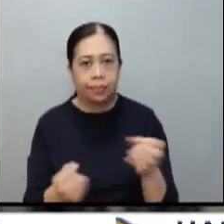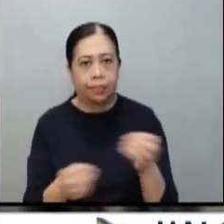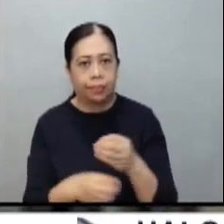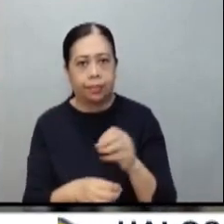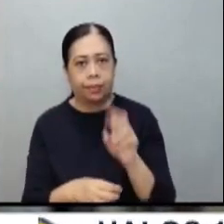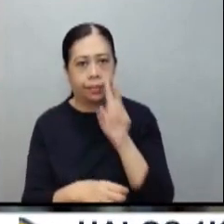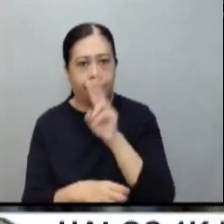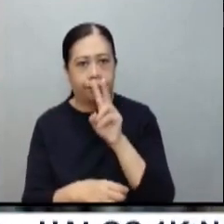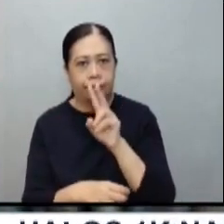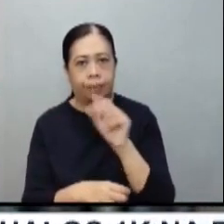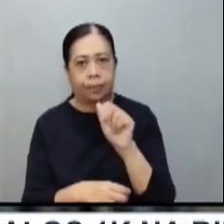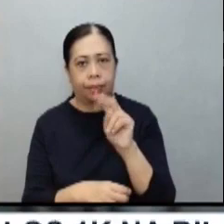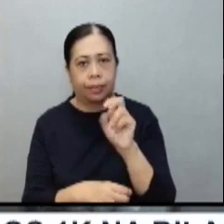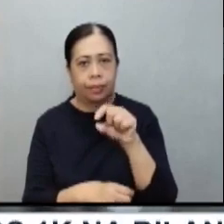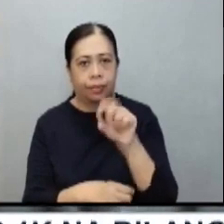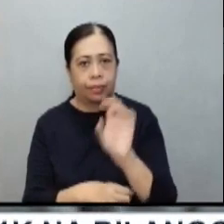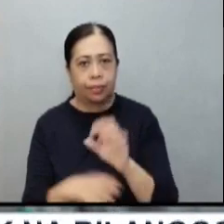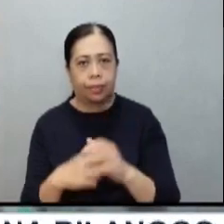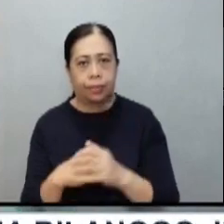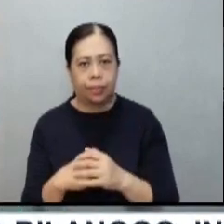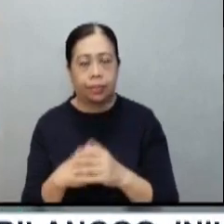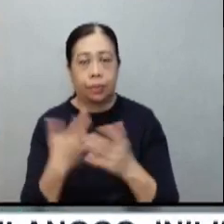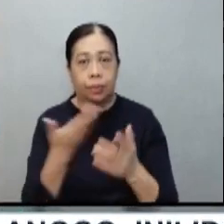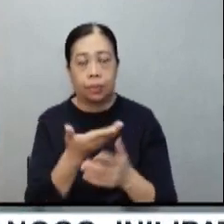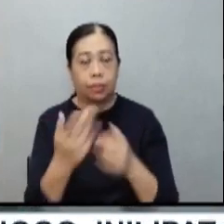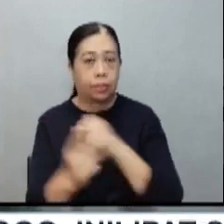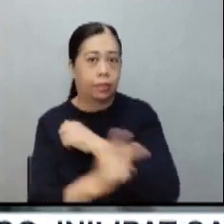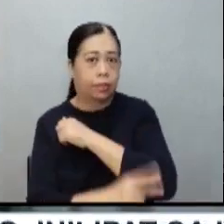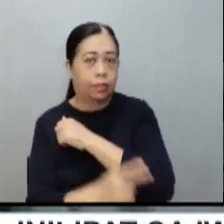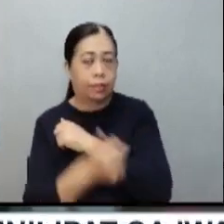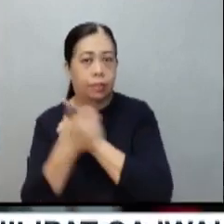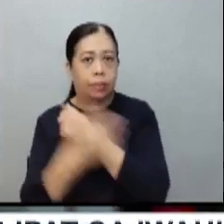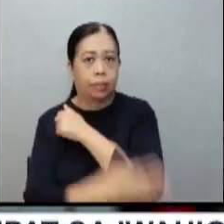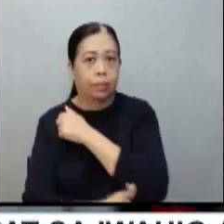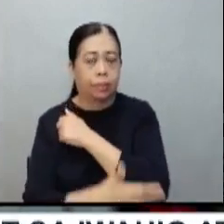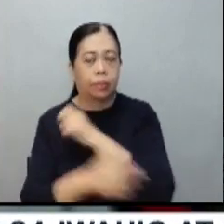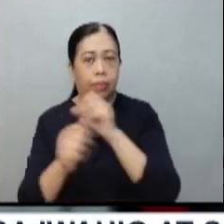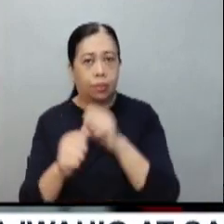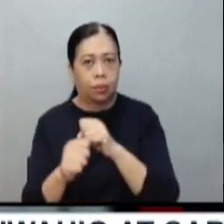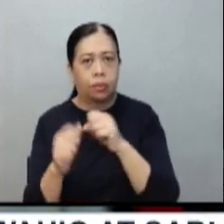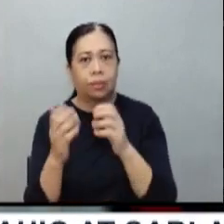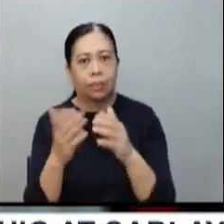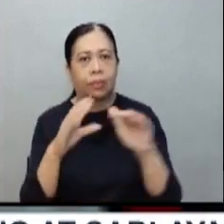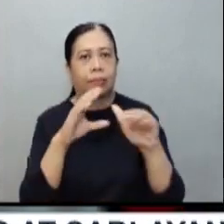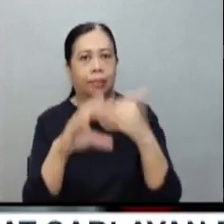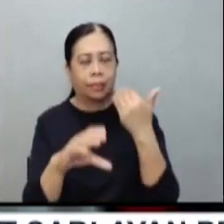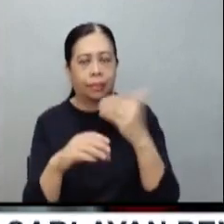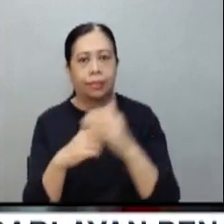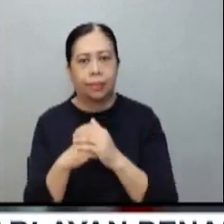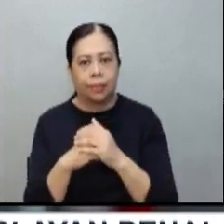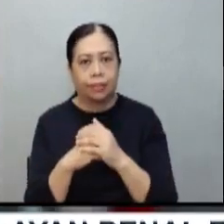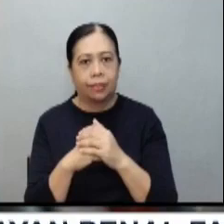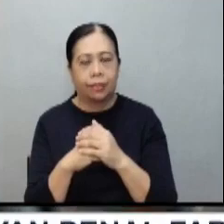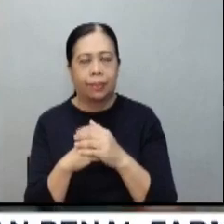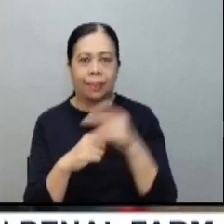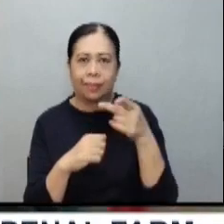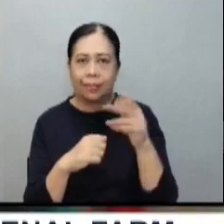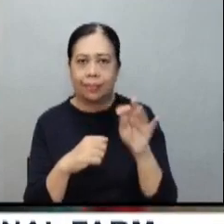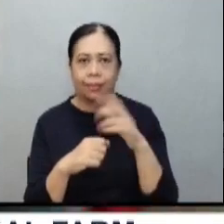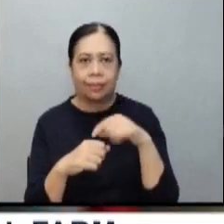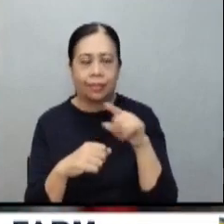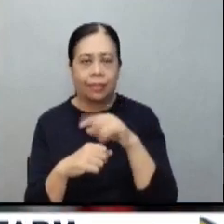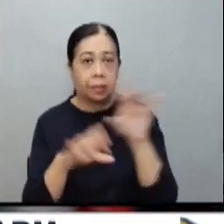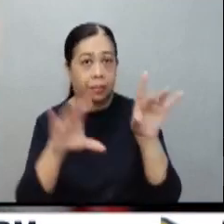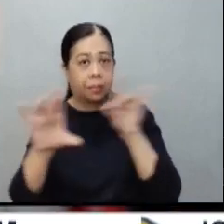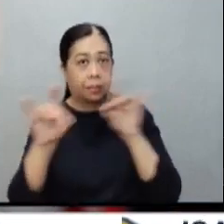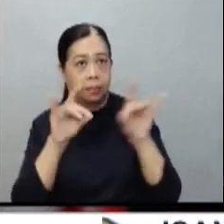City. Para naman po sa mga nasa probinsya o abroad, maaaring email muna ang inyong portfolio at ang aming mapipili ay kukontakin